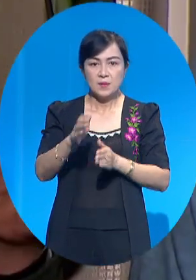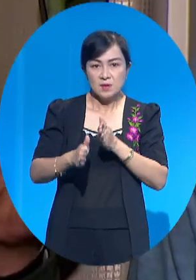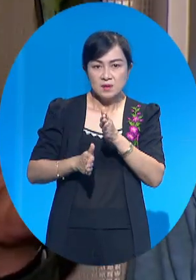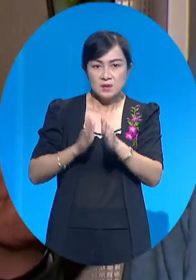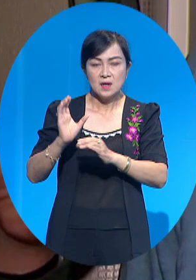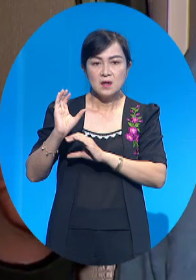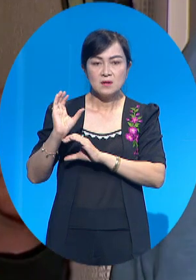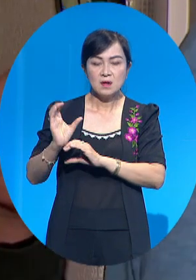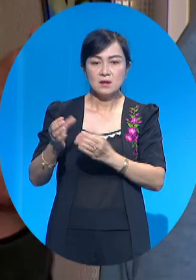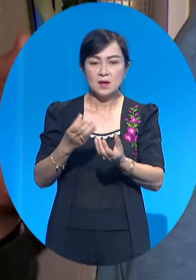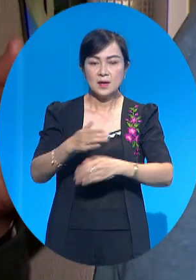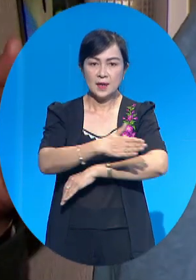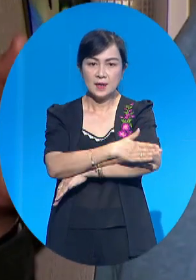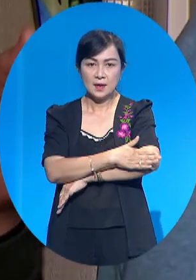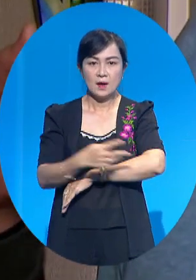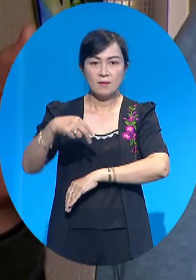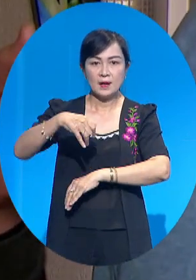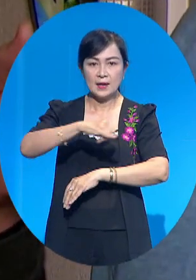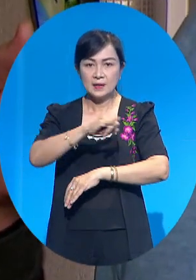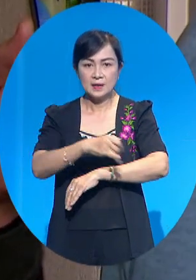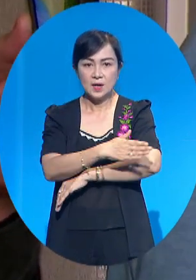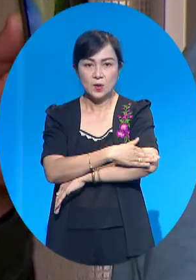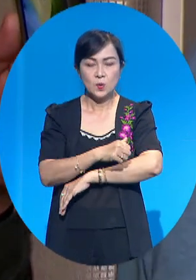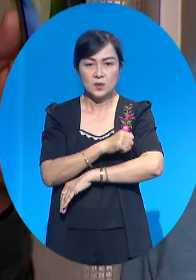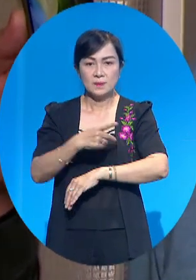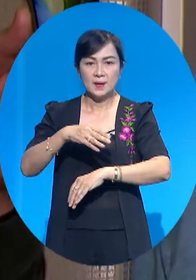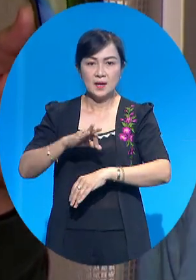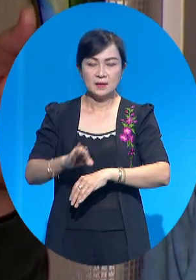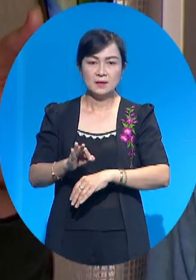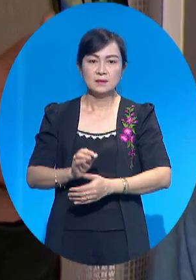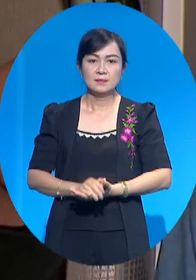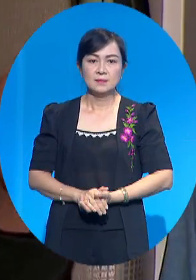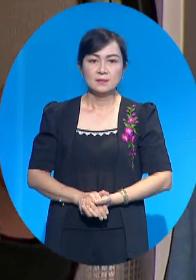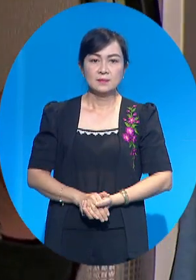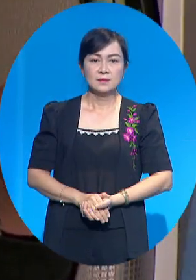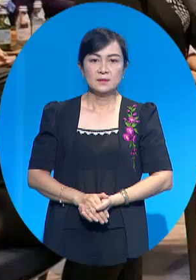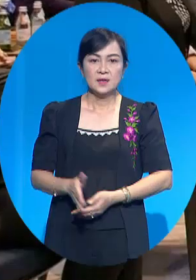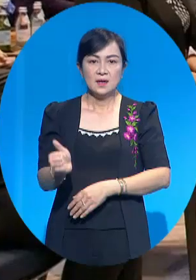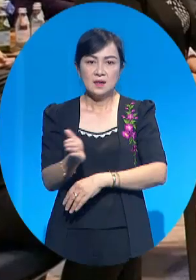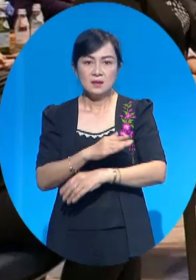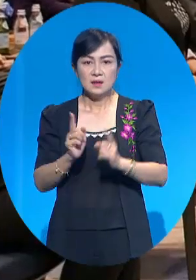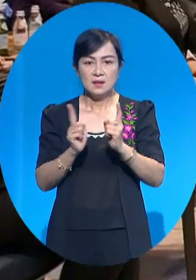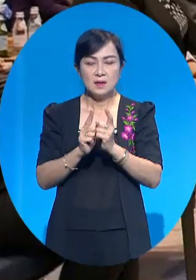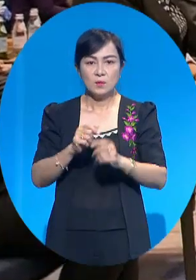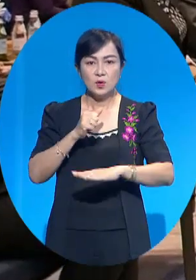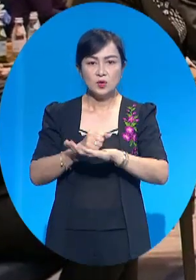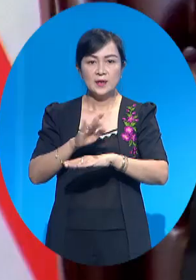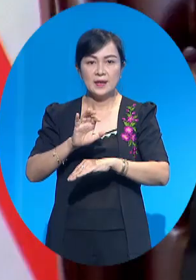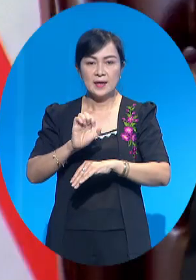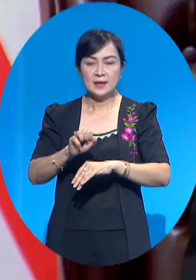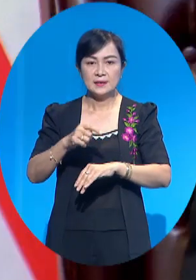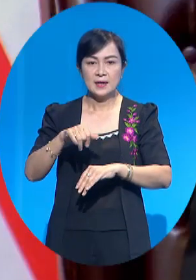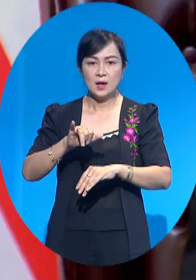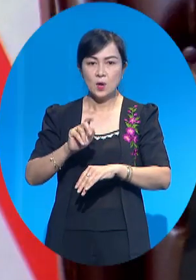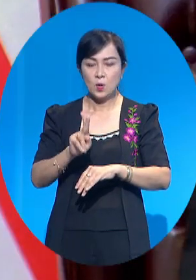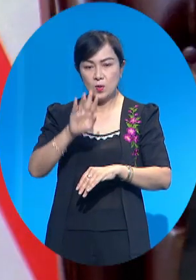tải chở hàng cứu trợ nhân đạo đi vào gaza để cứu trợ Người Palestine trong vài ngày tới trước đó trong cuộc gặp với Thủ tướng Israel netanyahu